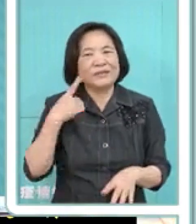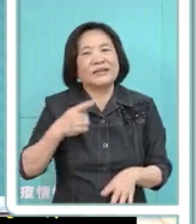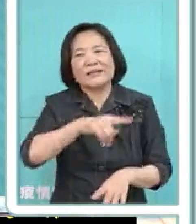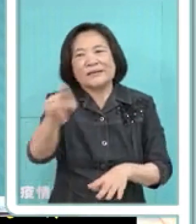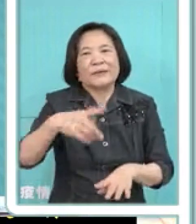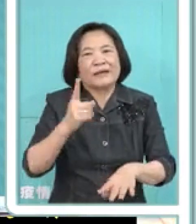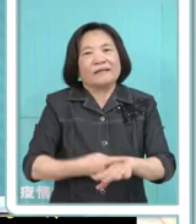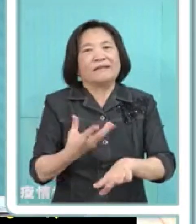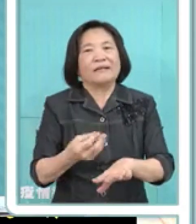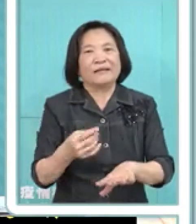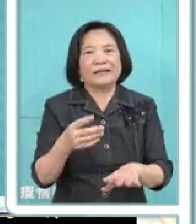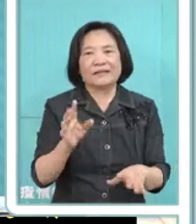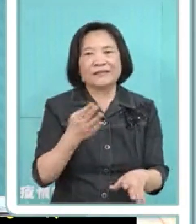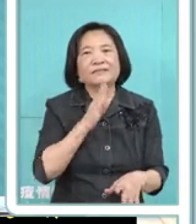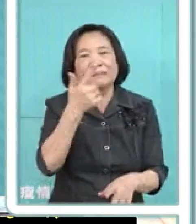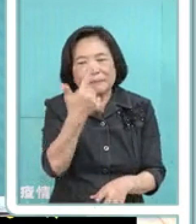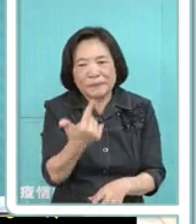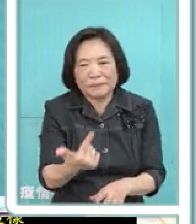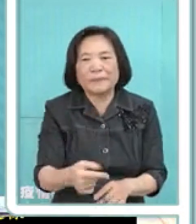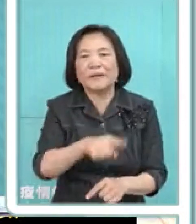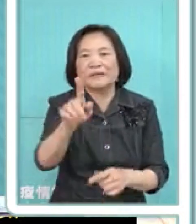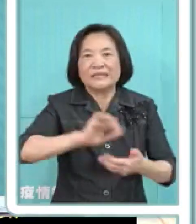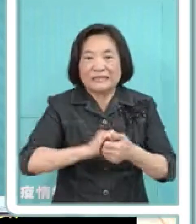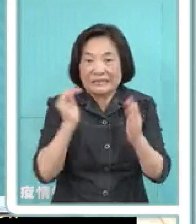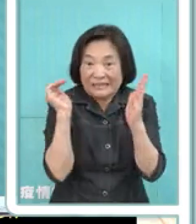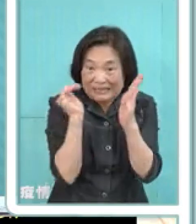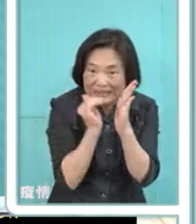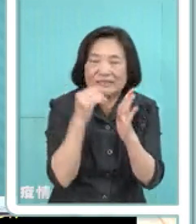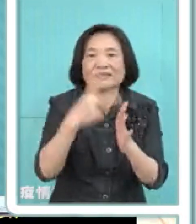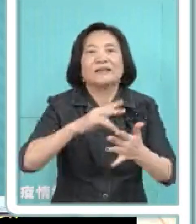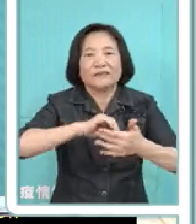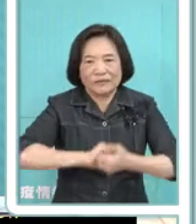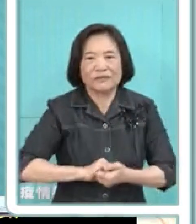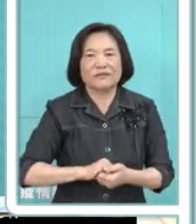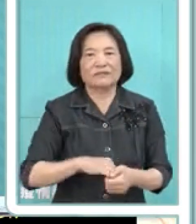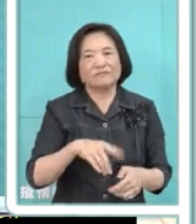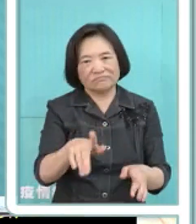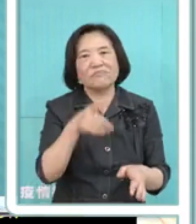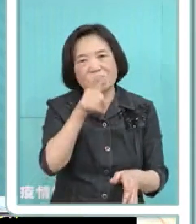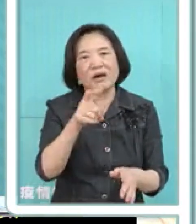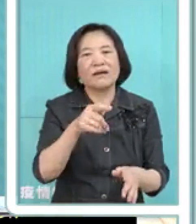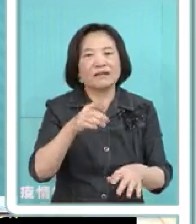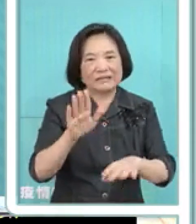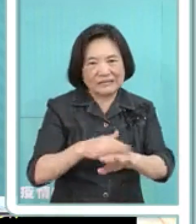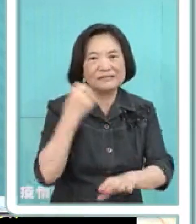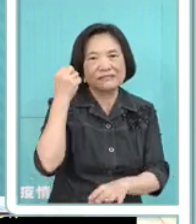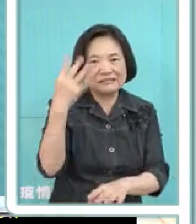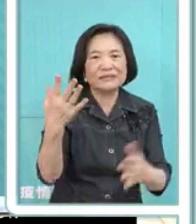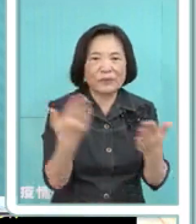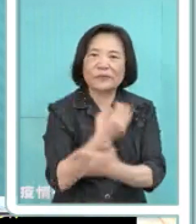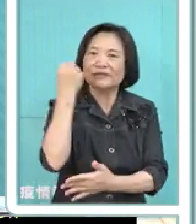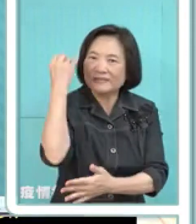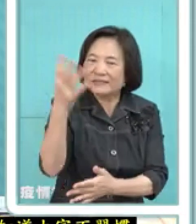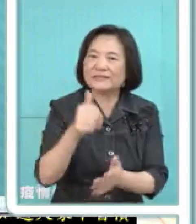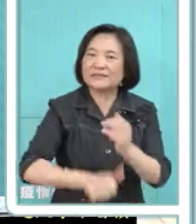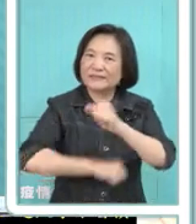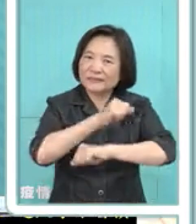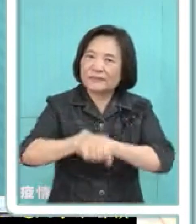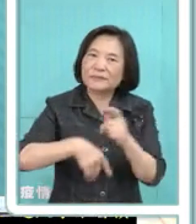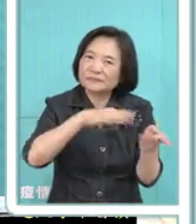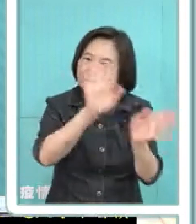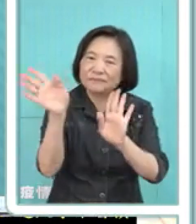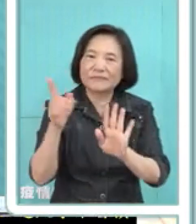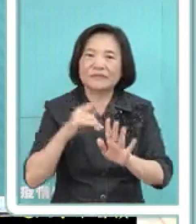这种生活，但是慢慢的恐怕这是不得已，就是新常态。就是我们要应变啊，还有风险管理，就